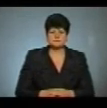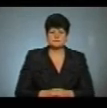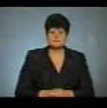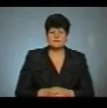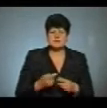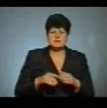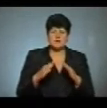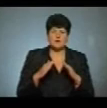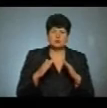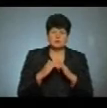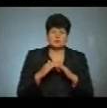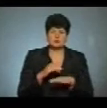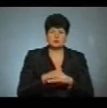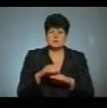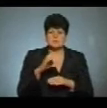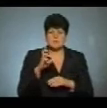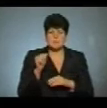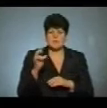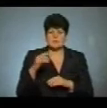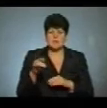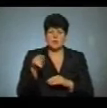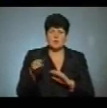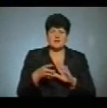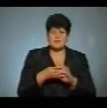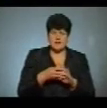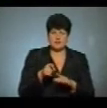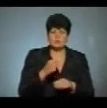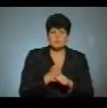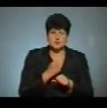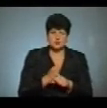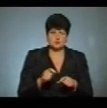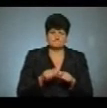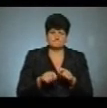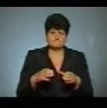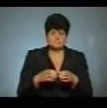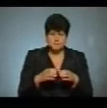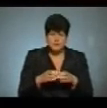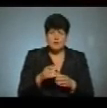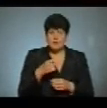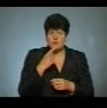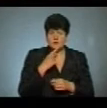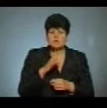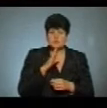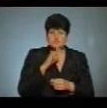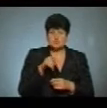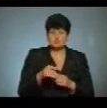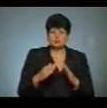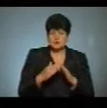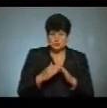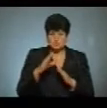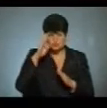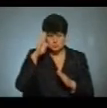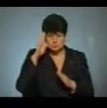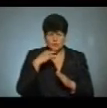Це будинок на проспекті Степана Бандери номер 9. Тут працює слідчо-оперативна група. За словами жителя цього будинку Михайла